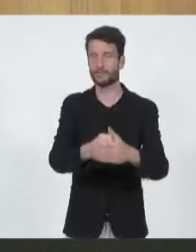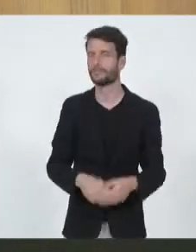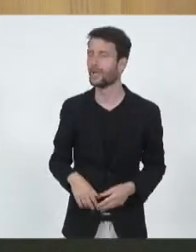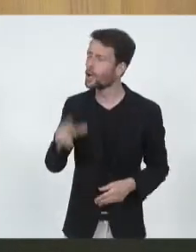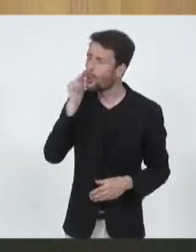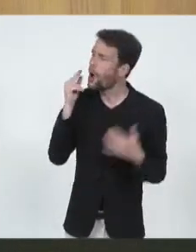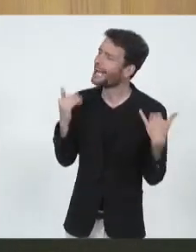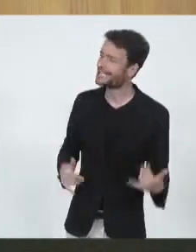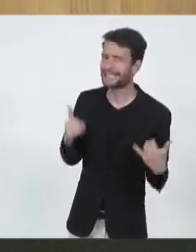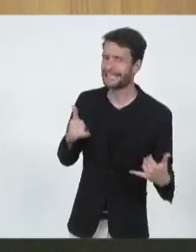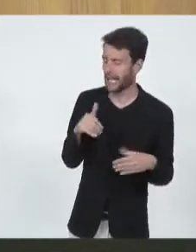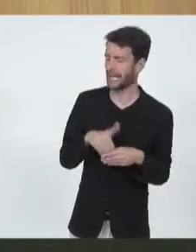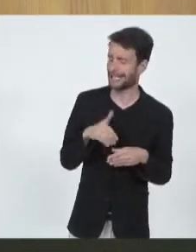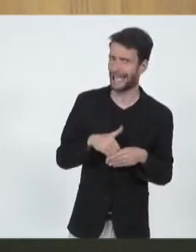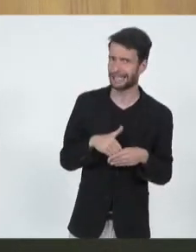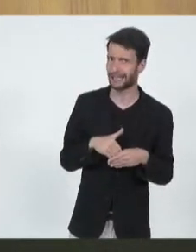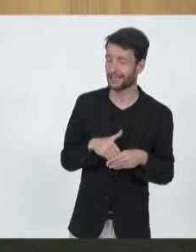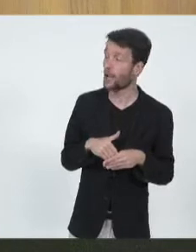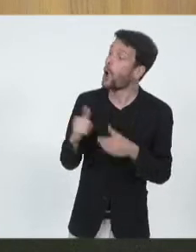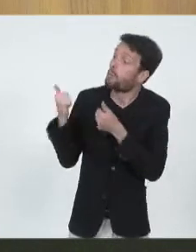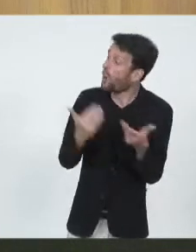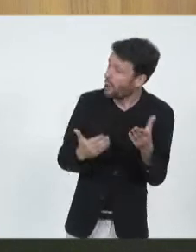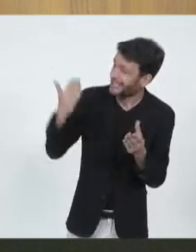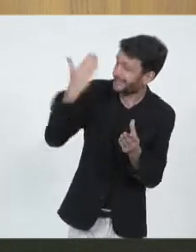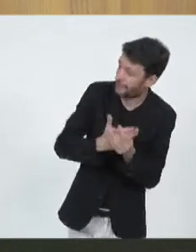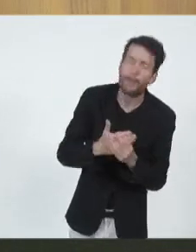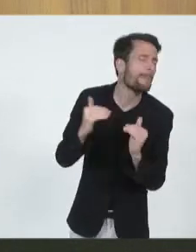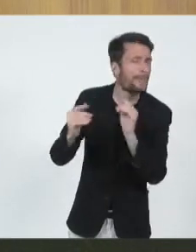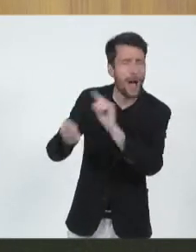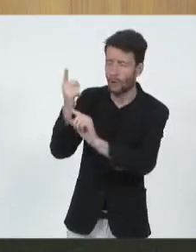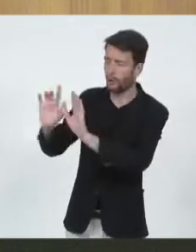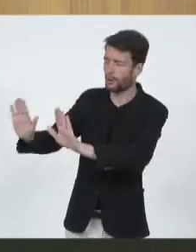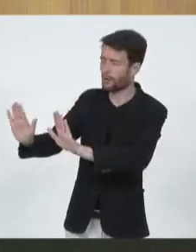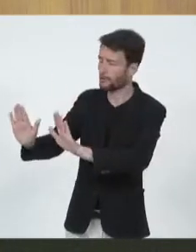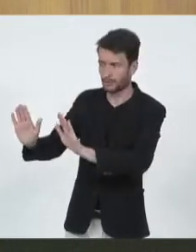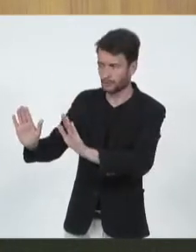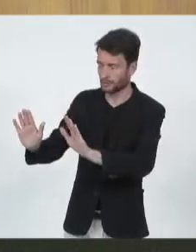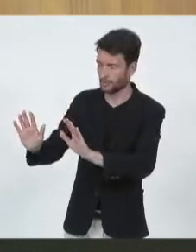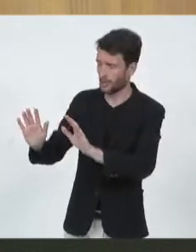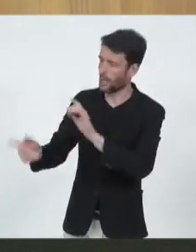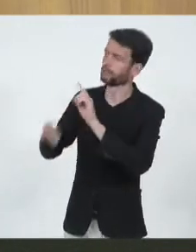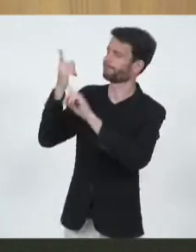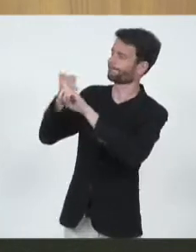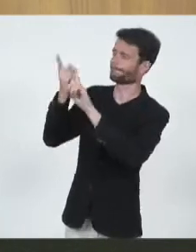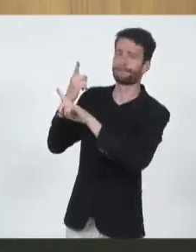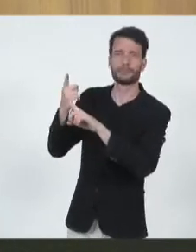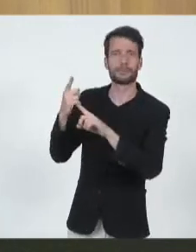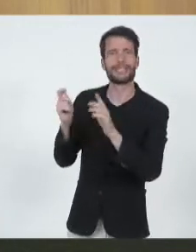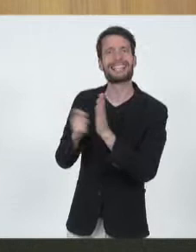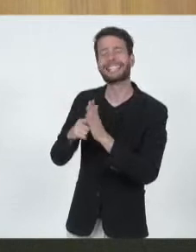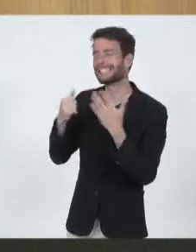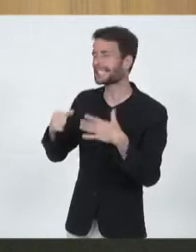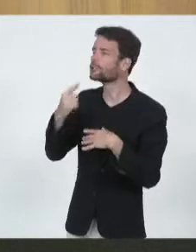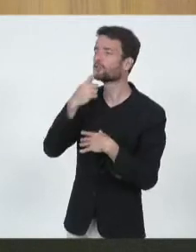débat ici en interne, mettre une délibération aussi importante que ce que vous demandiez effectivement le 16